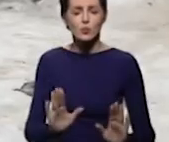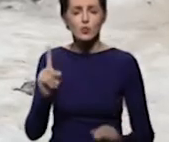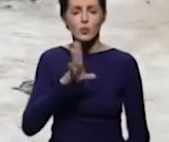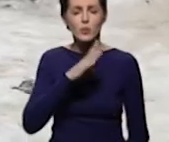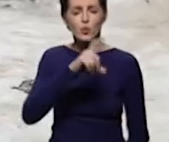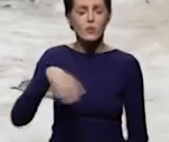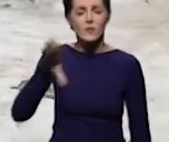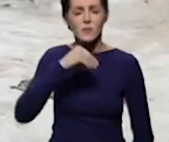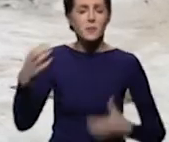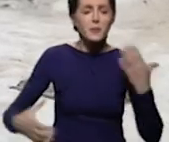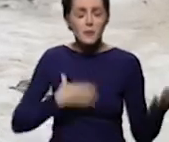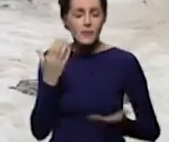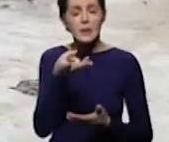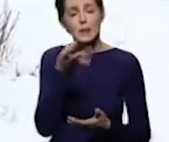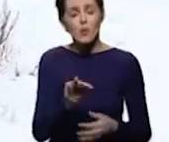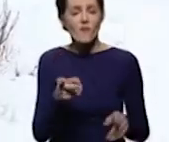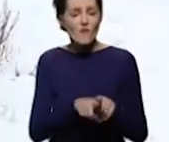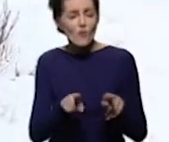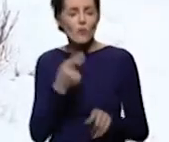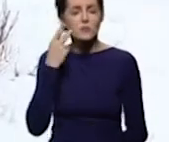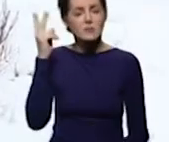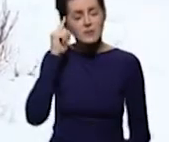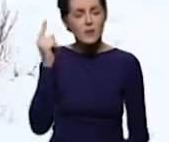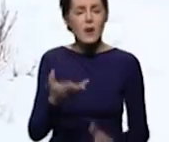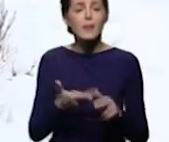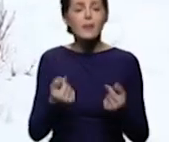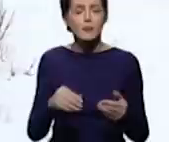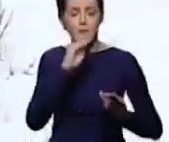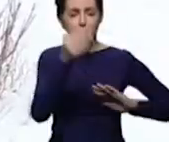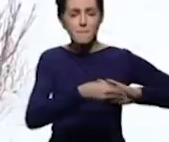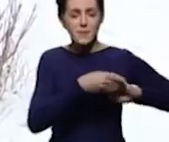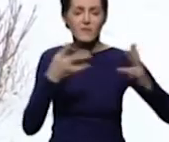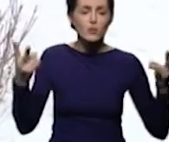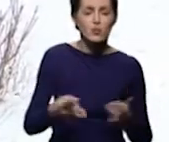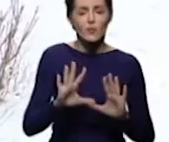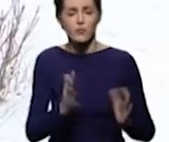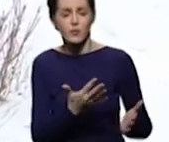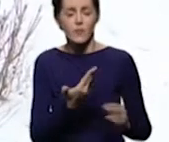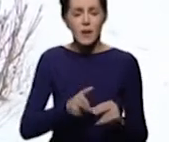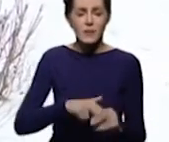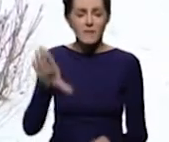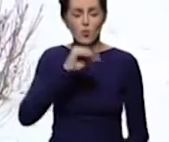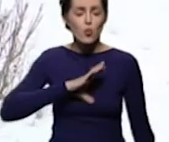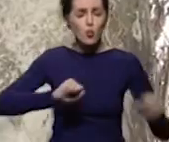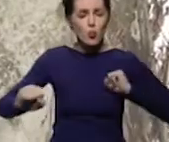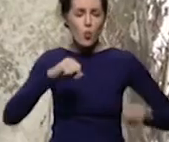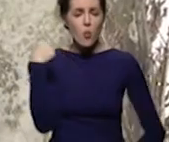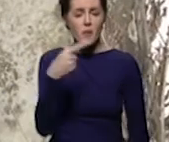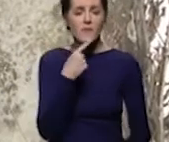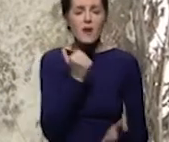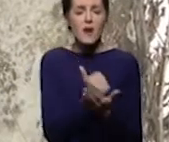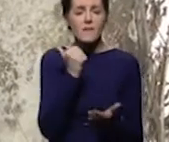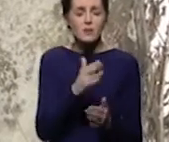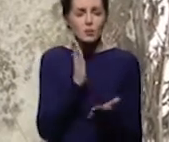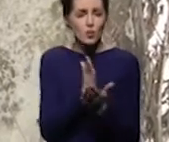жителі панікували, а навпаки, щоб знали, де можна сховатись у разі потреби. Керівник області наголошує, головне, в якому